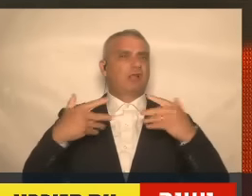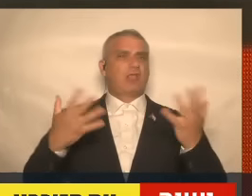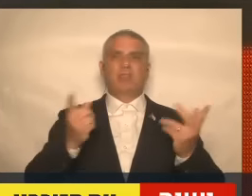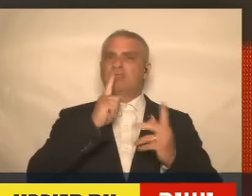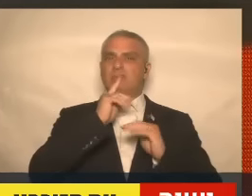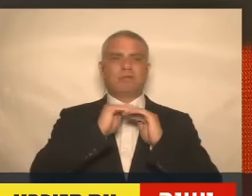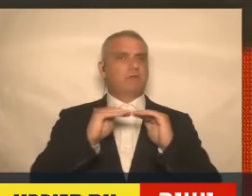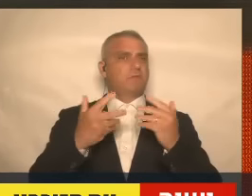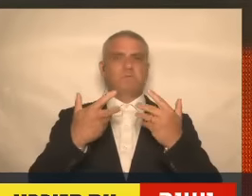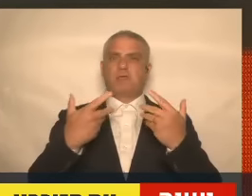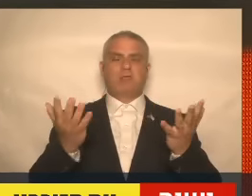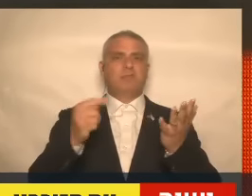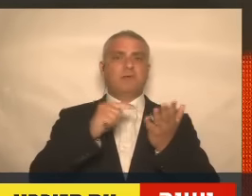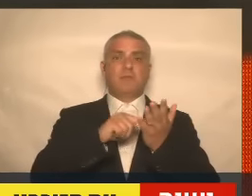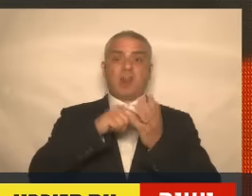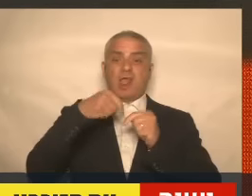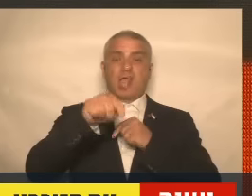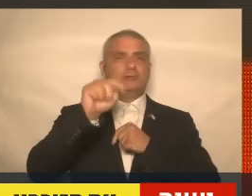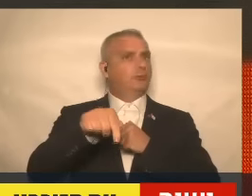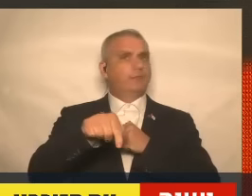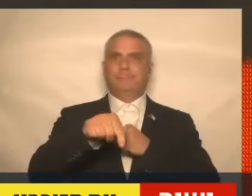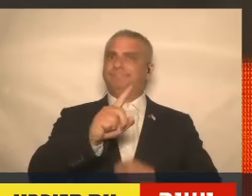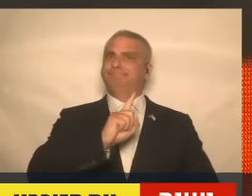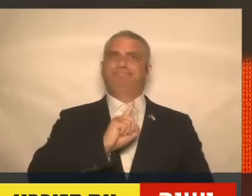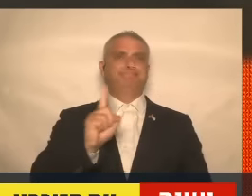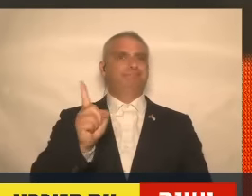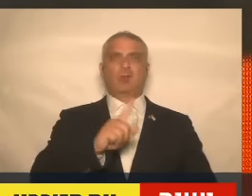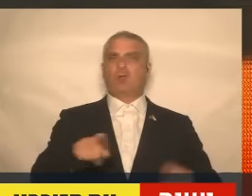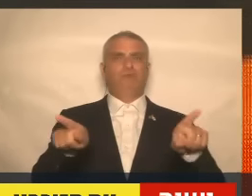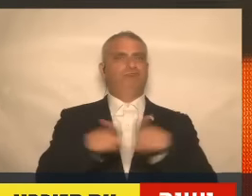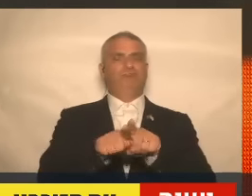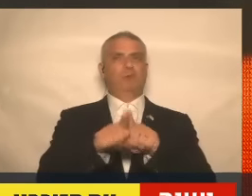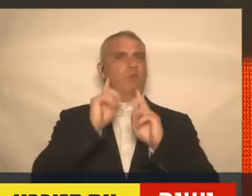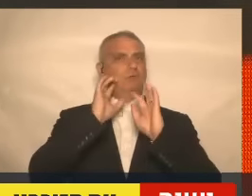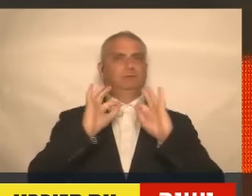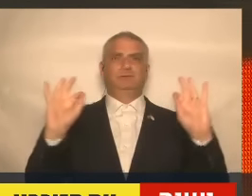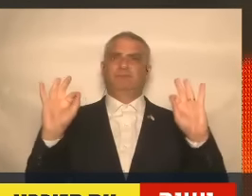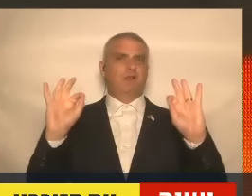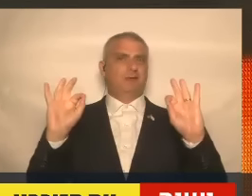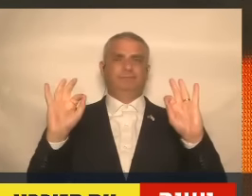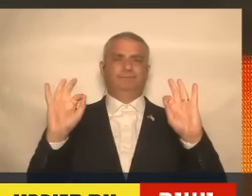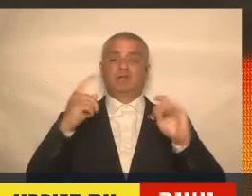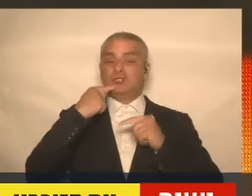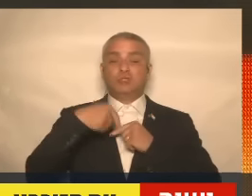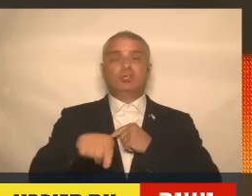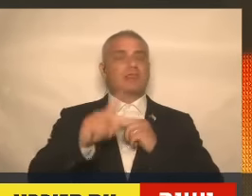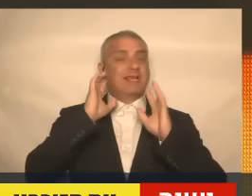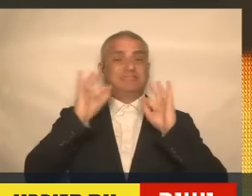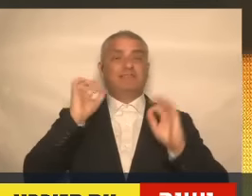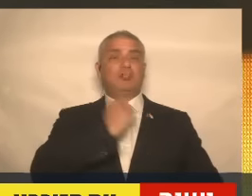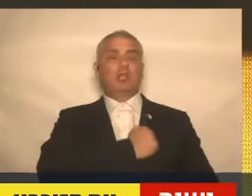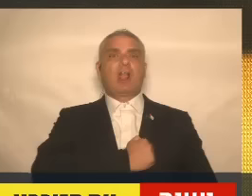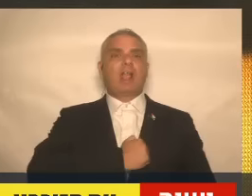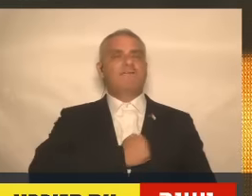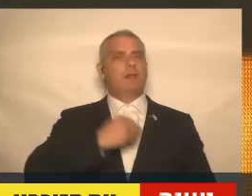דממה, מפני שהשנה הזו איננה אותה צפירה. השנה לצפירת